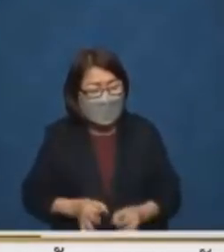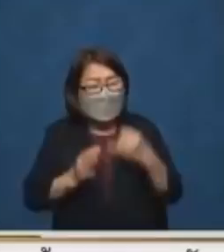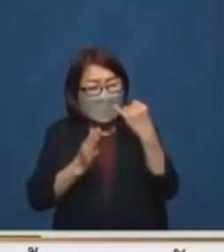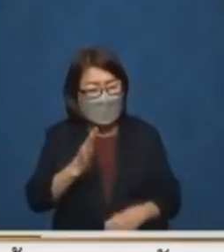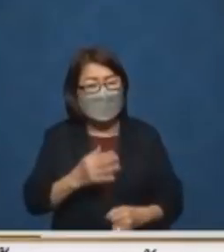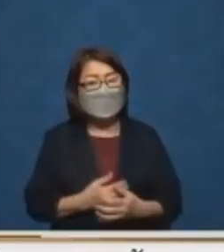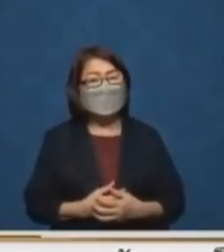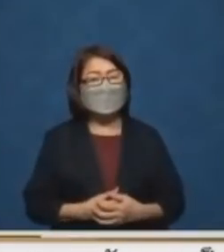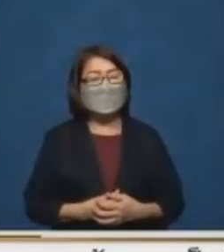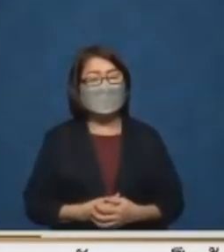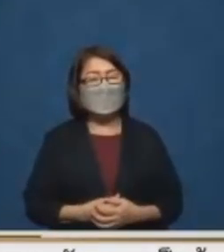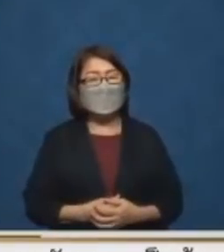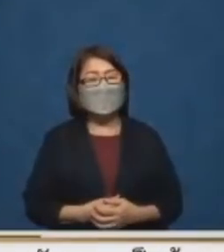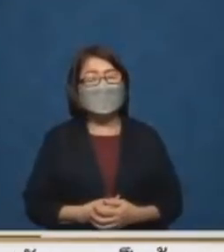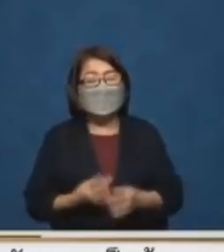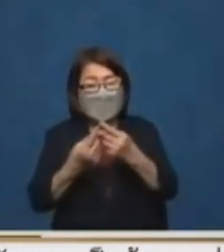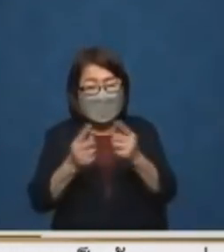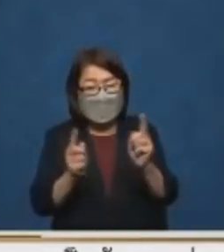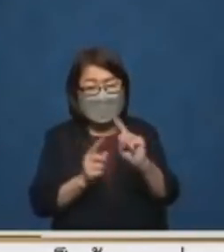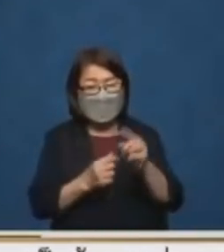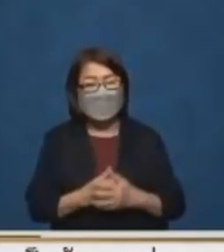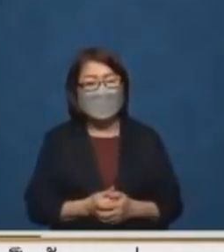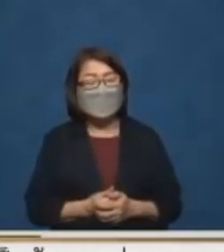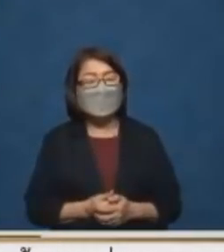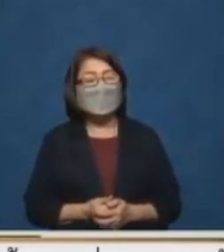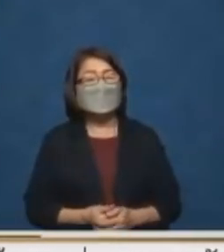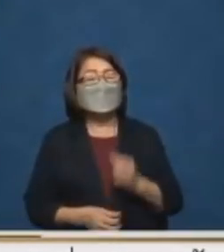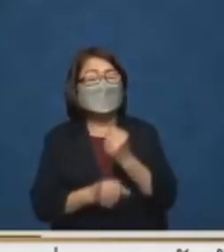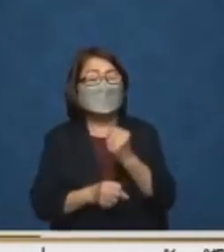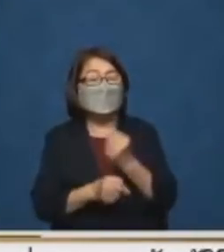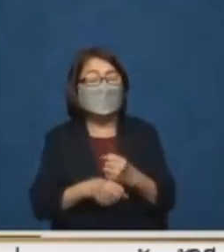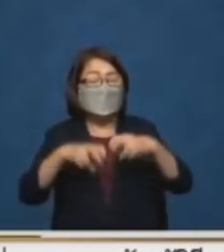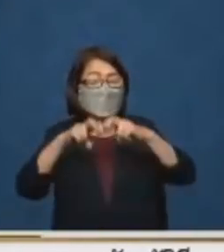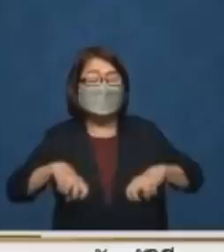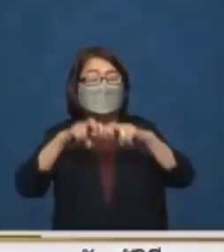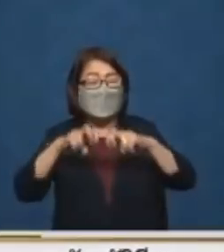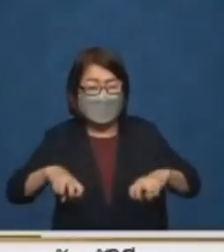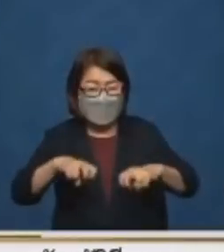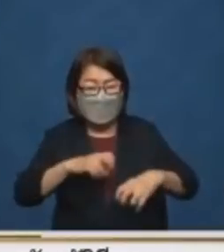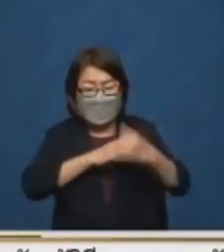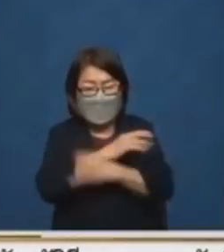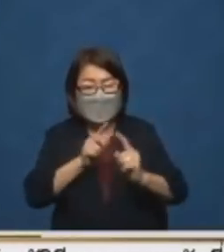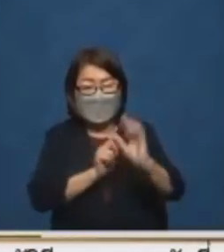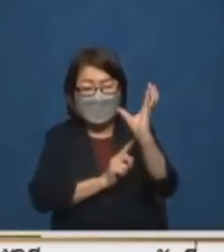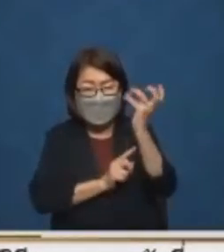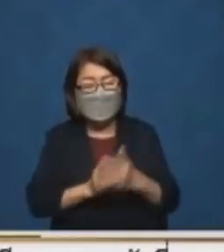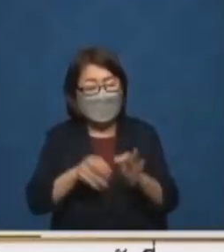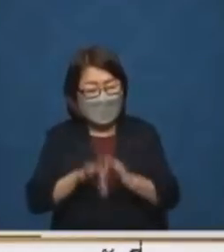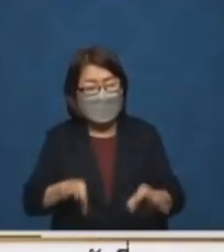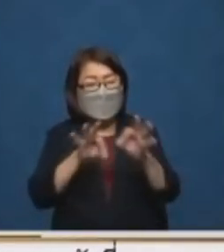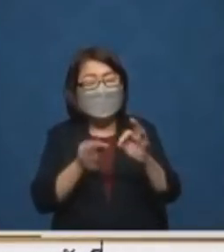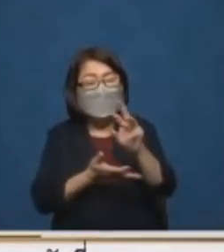ิ่งในขณะที่ผลงานวิจัยทั่วโลกโยเพาอย่ยิงมหาวลัย จอนหอบกิน